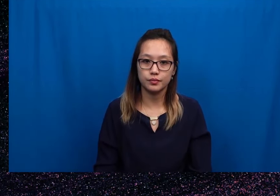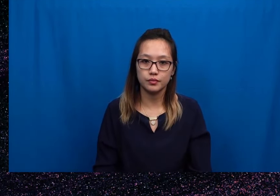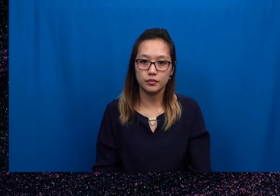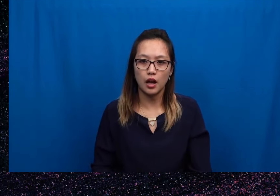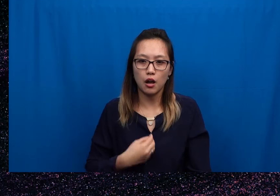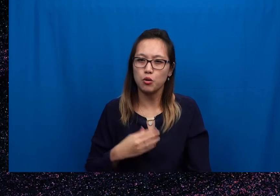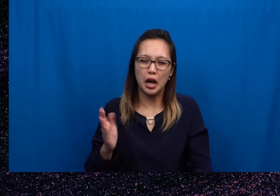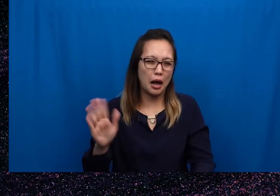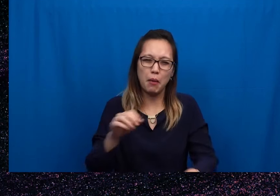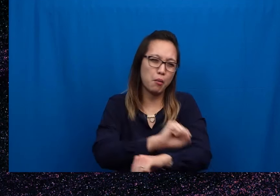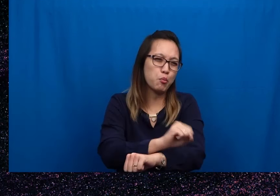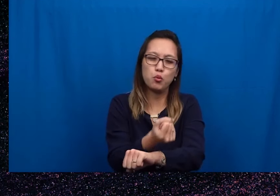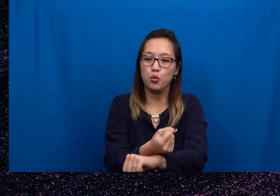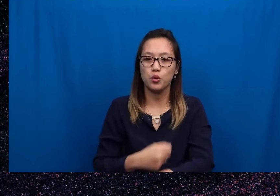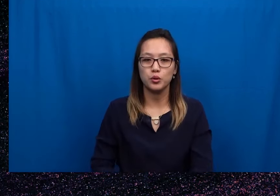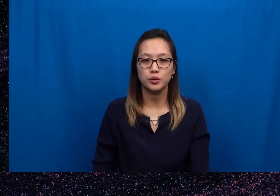mampu.